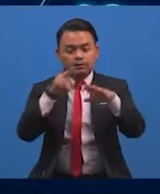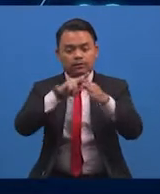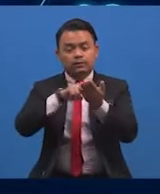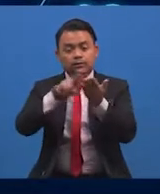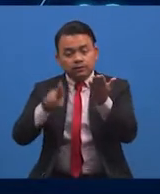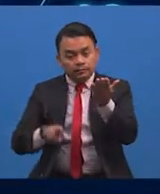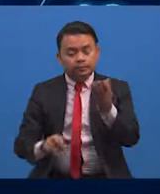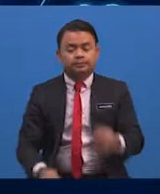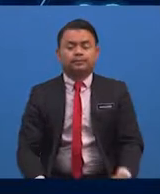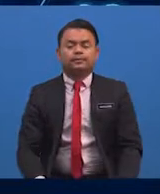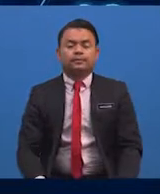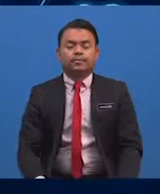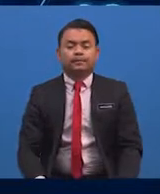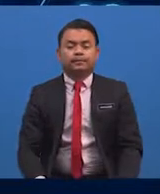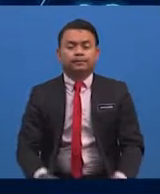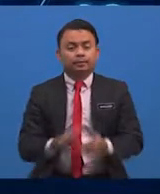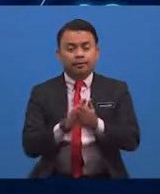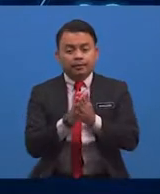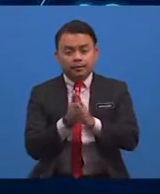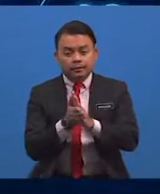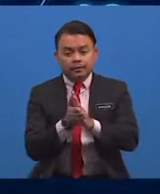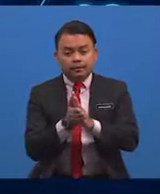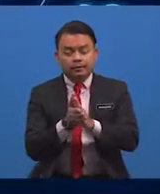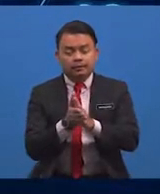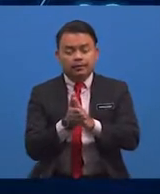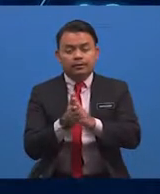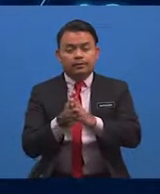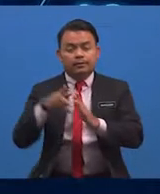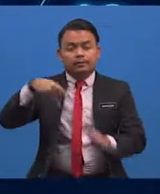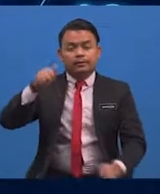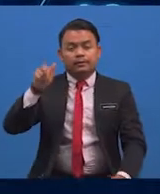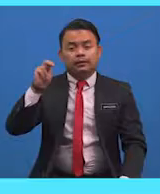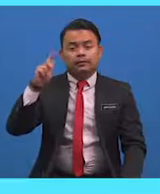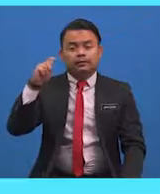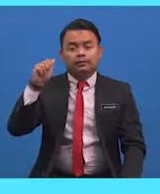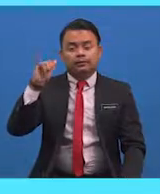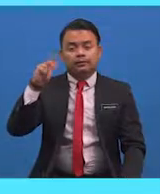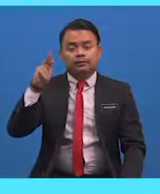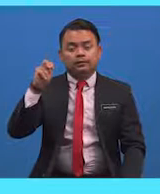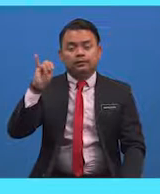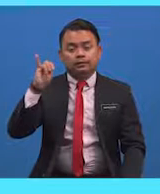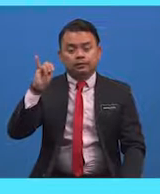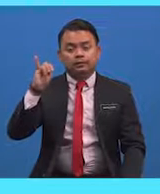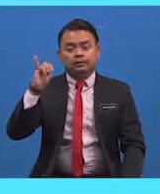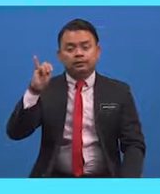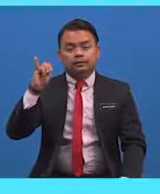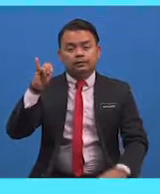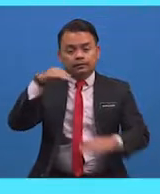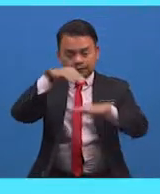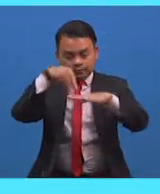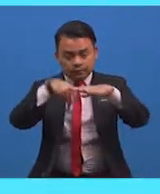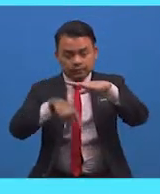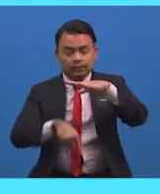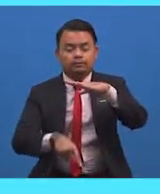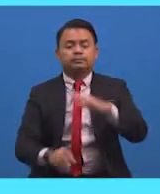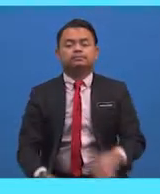Akibatnya, pinggir pantai yang rendah ditenggelami air laut. Kesan yang kelima